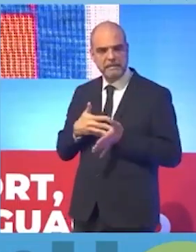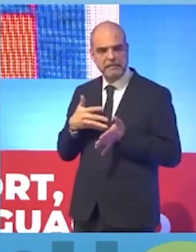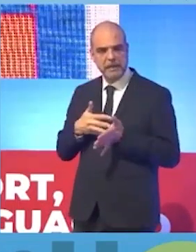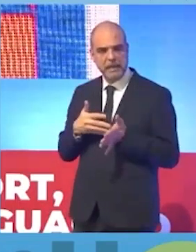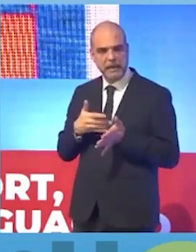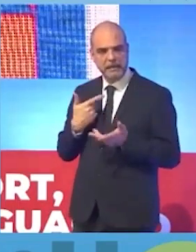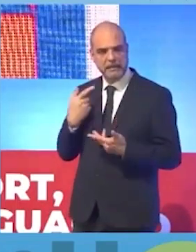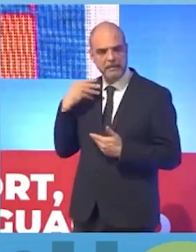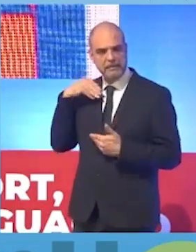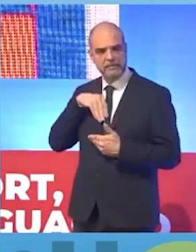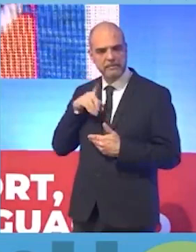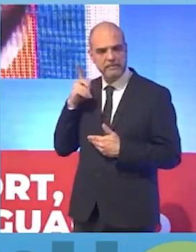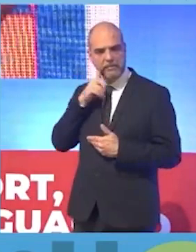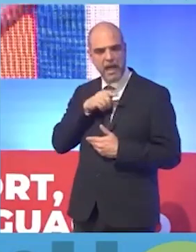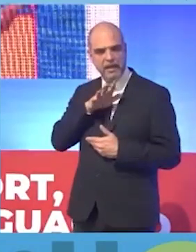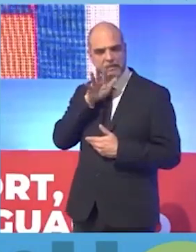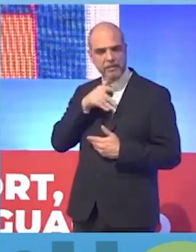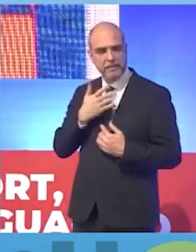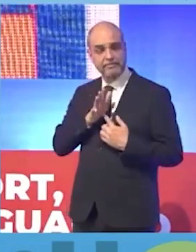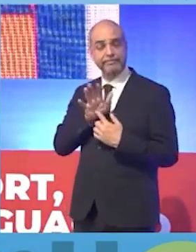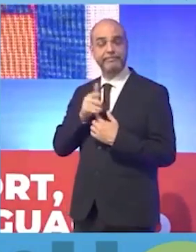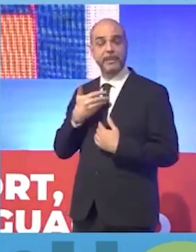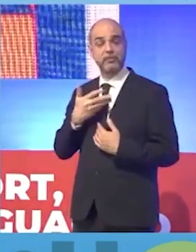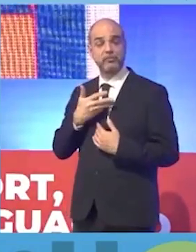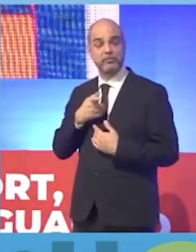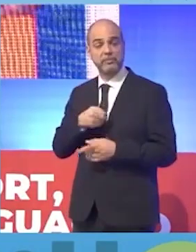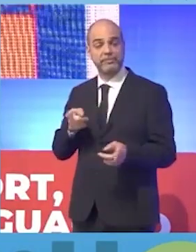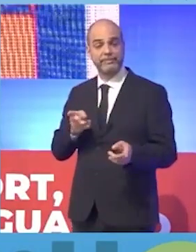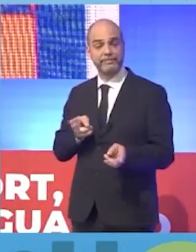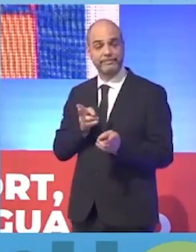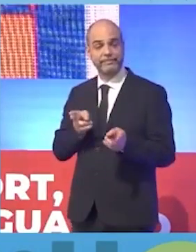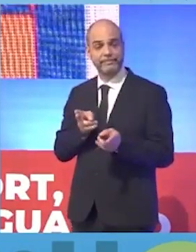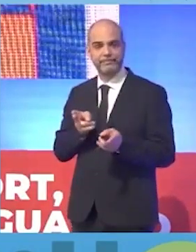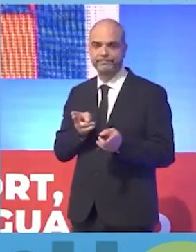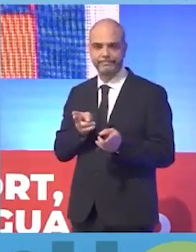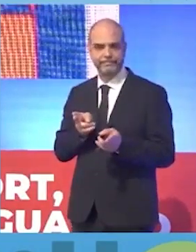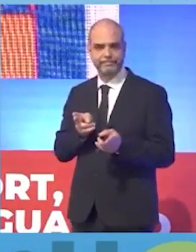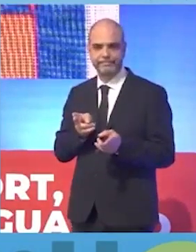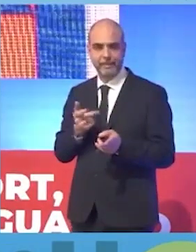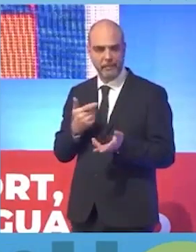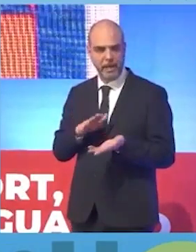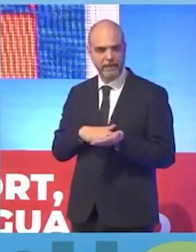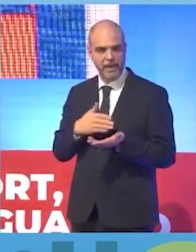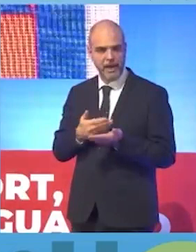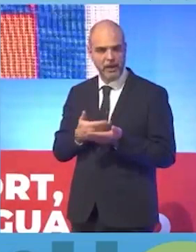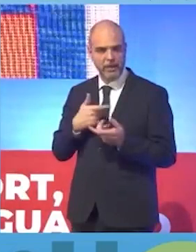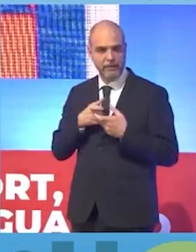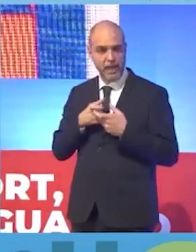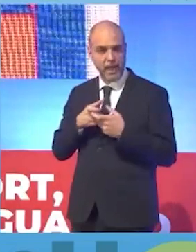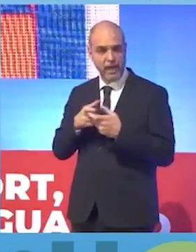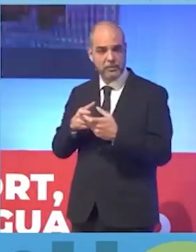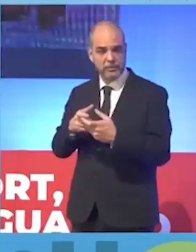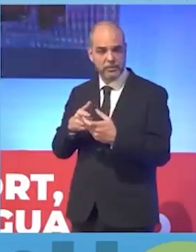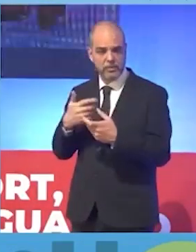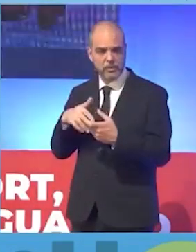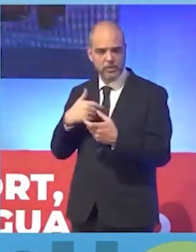perché sembrava di voler mostrare, no, una cosa a cui loro non possono accedere. Però il valore di questo viaggio, da cui appunto poi